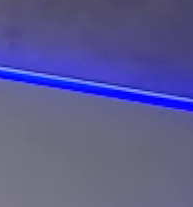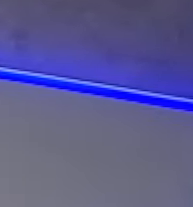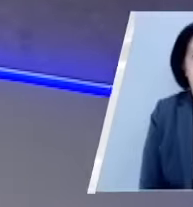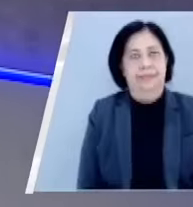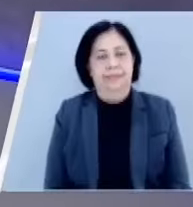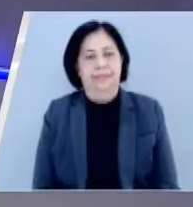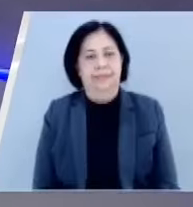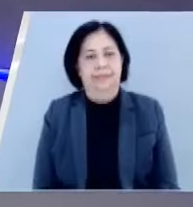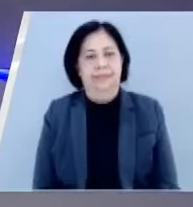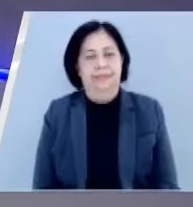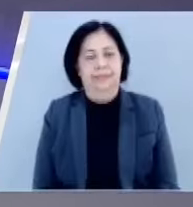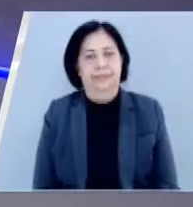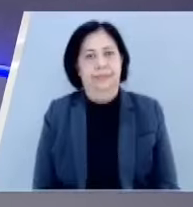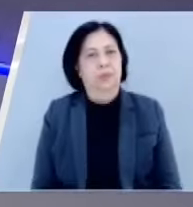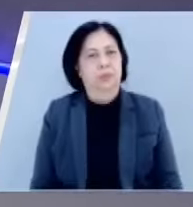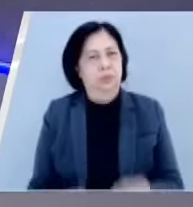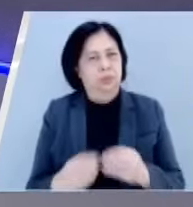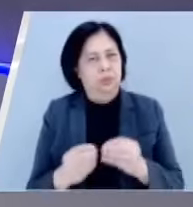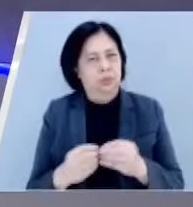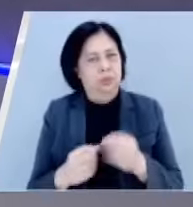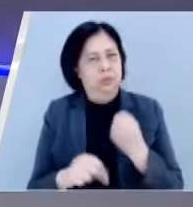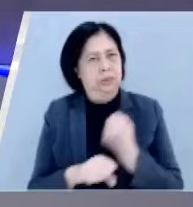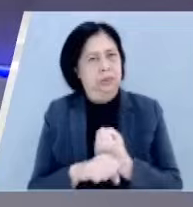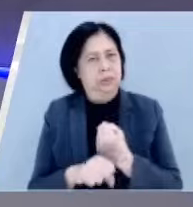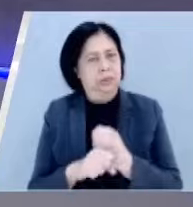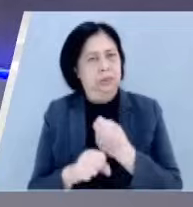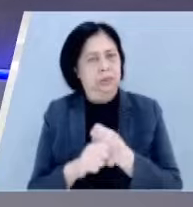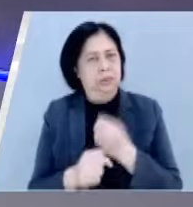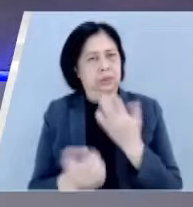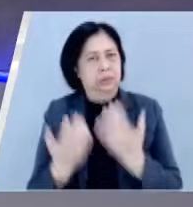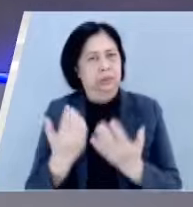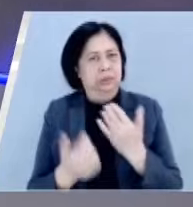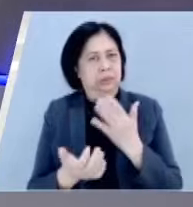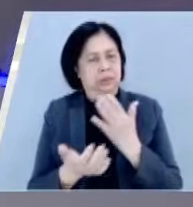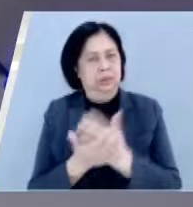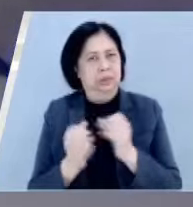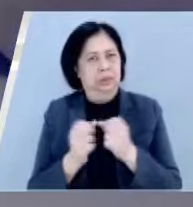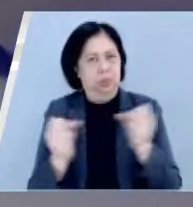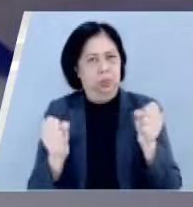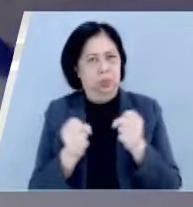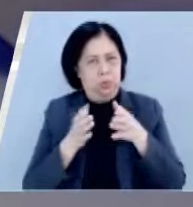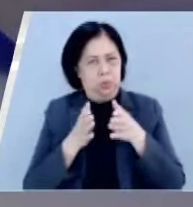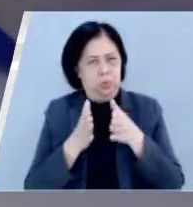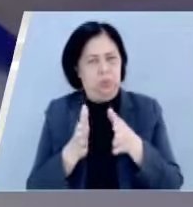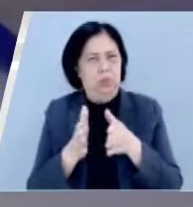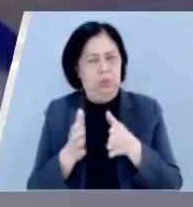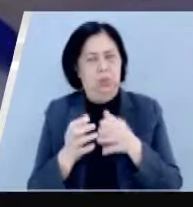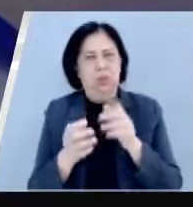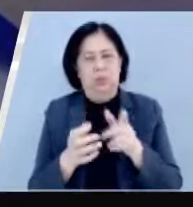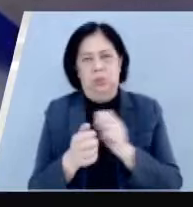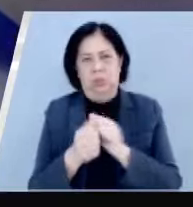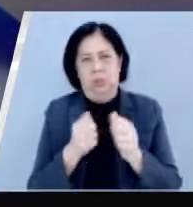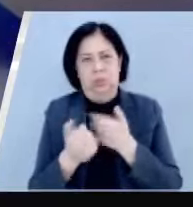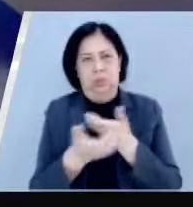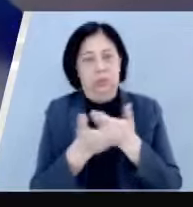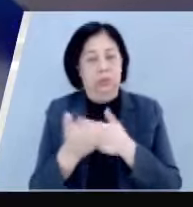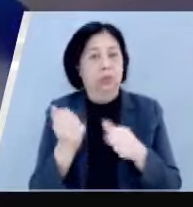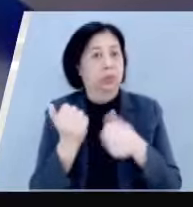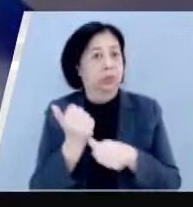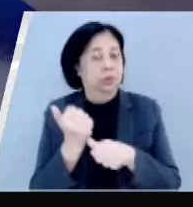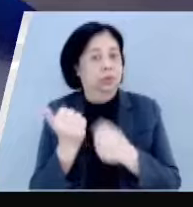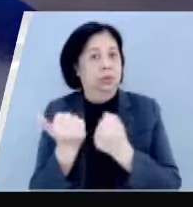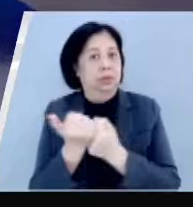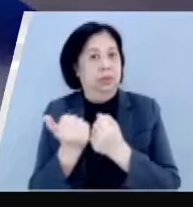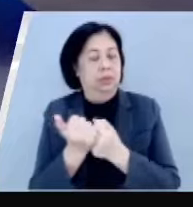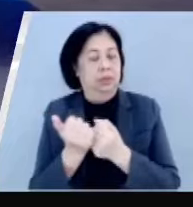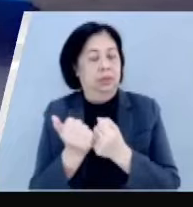Mas nagiging pahirapan ang pag-apulan ng apoy pag makipot ang dadaanan ng mga bumbero. Kaya naman to assist our firefighters, isang